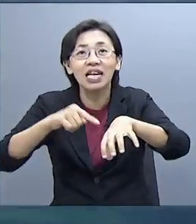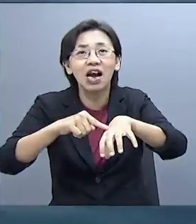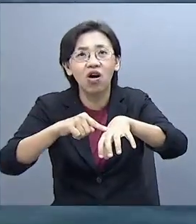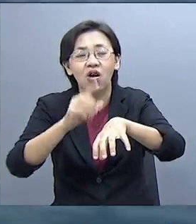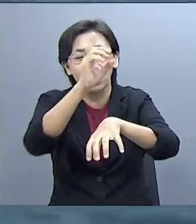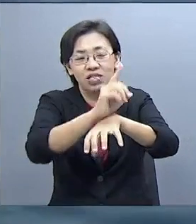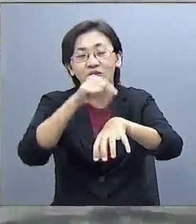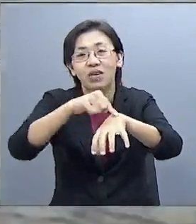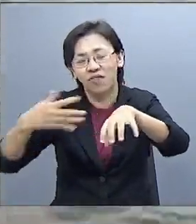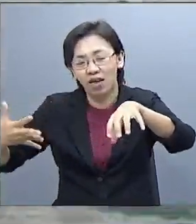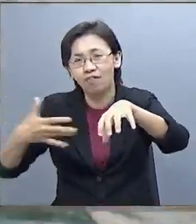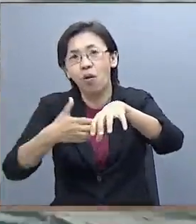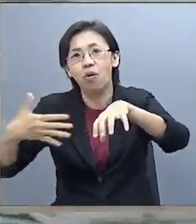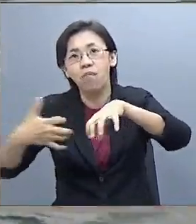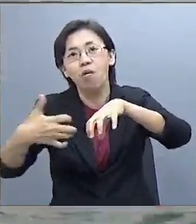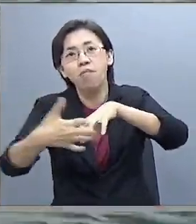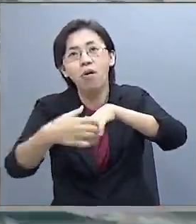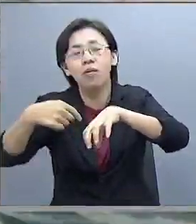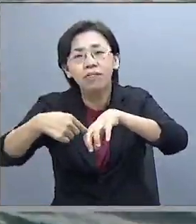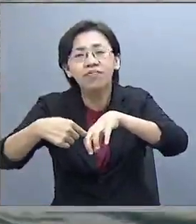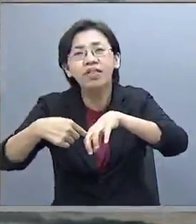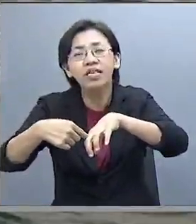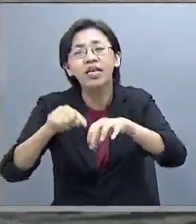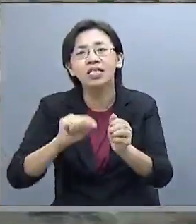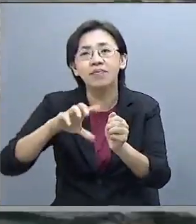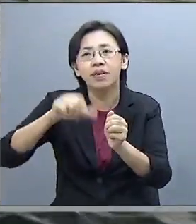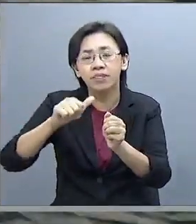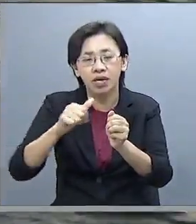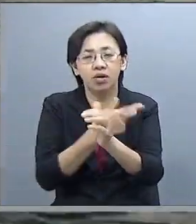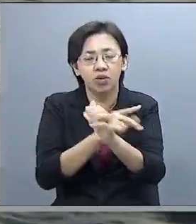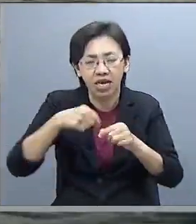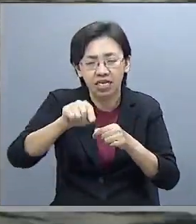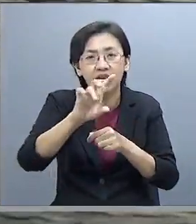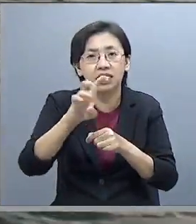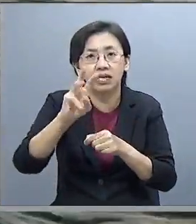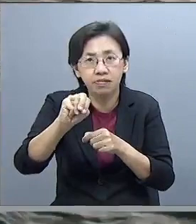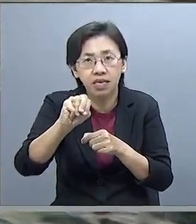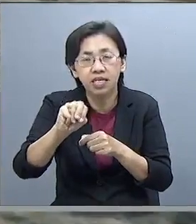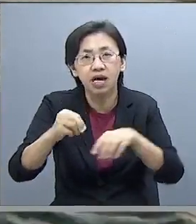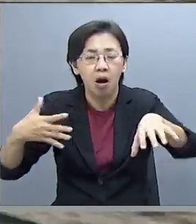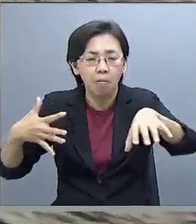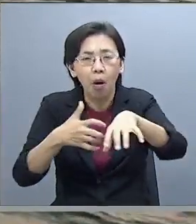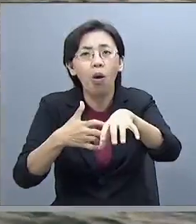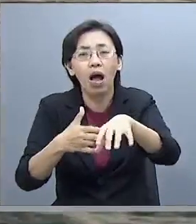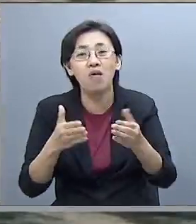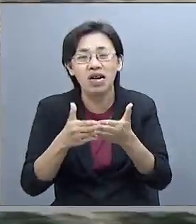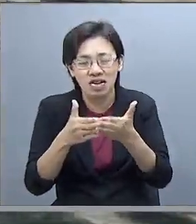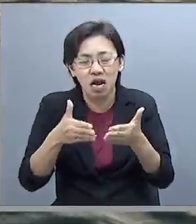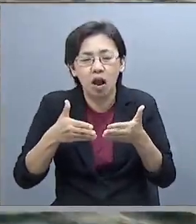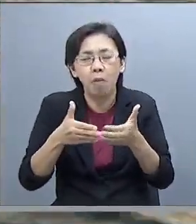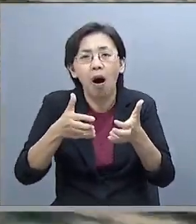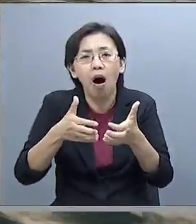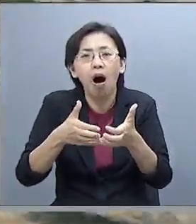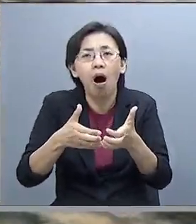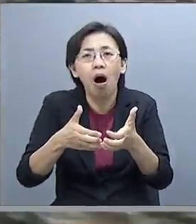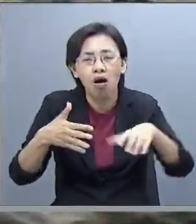างจากสะพานท่าเทียบเรืออ่าวฉลองอำเภอเมืองภูเก็ตไป700เมตรนะคะทำให้ส่วนหัวเรือแตกแล้วก็